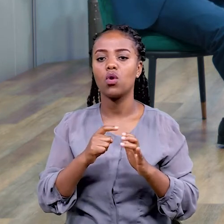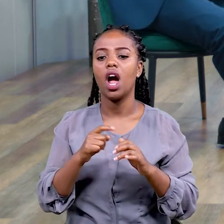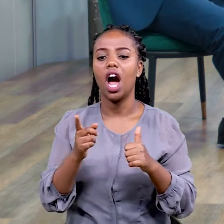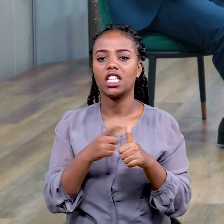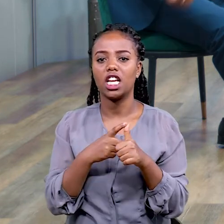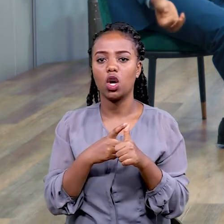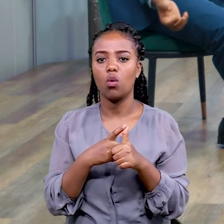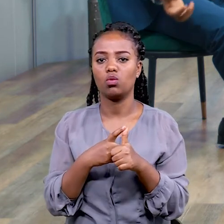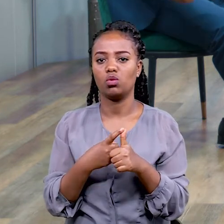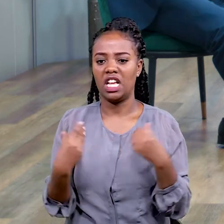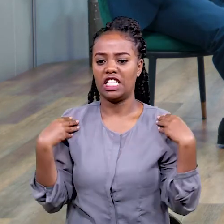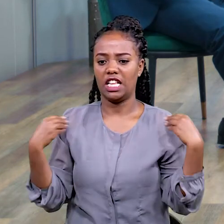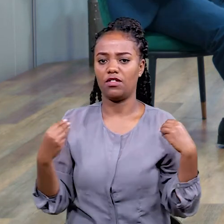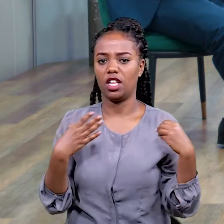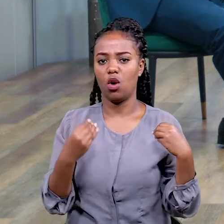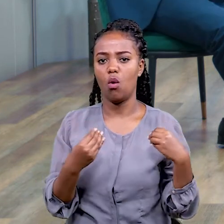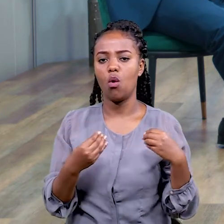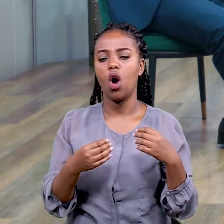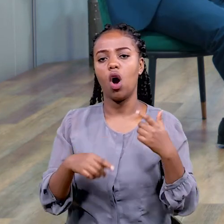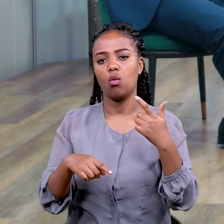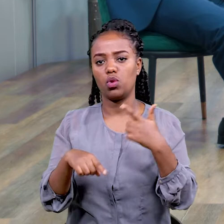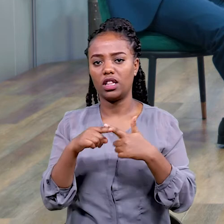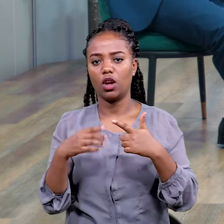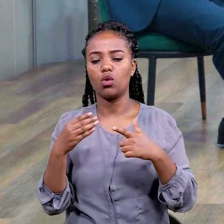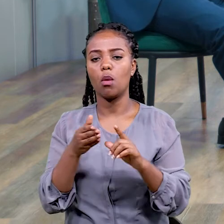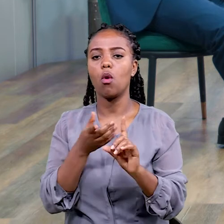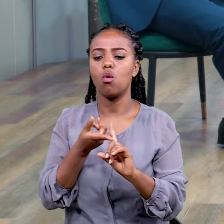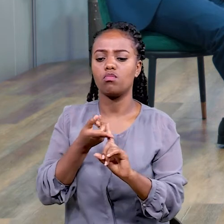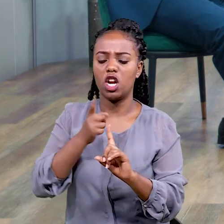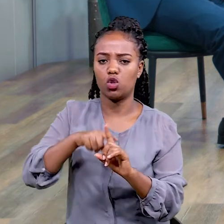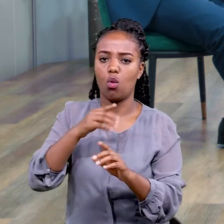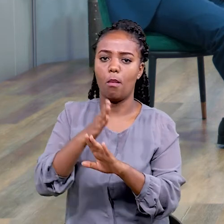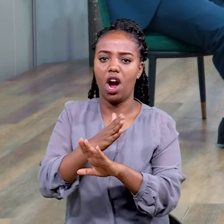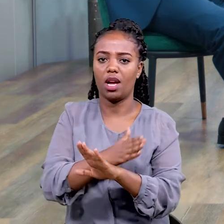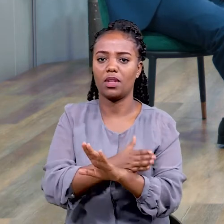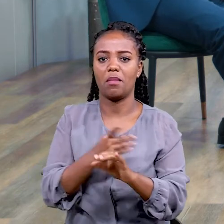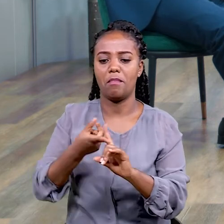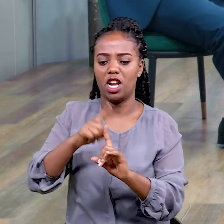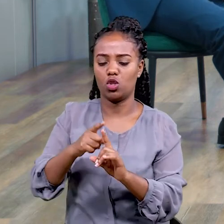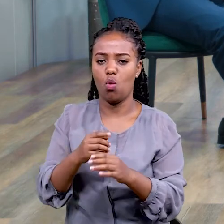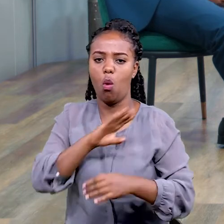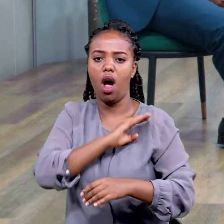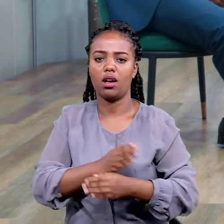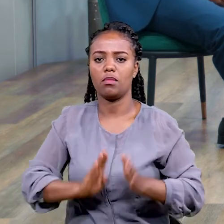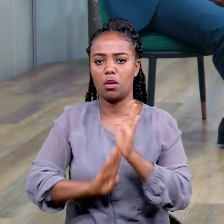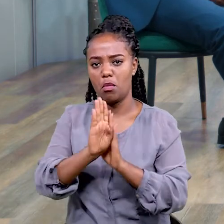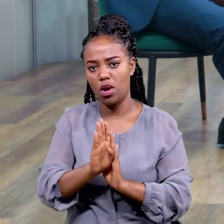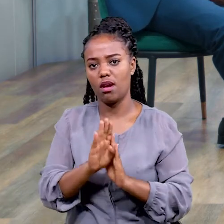ሴፍቲ ሴኪሪቲ ነው፣ አንደኛው ጎማ ሂውማን ራይትስ ነው፣ አንደኛው ጎማ ሪሃቢሊቴሽን ሪፎርም ሪሃቢሊቴሽን ስልጠና አቅም ግንባታ